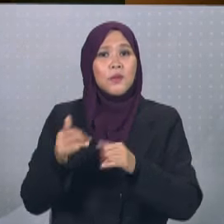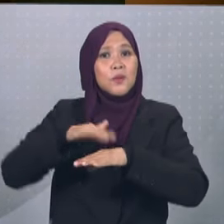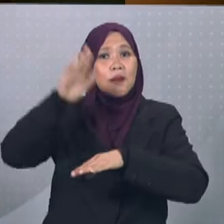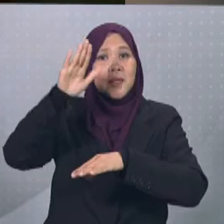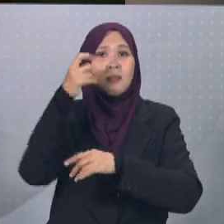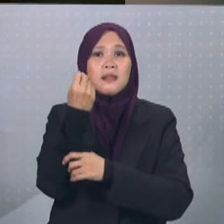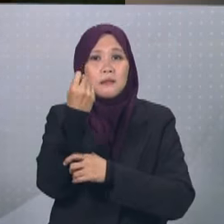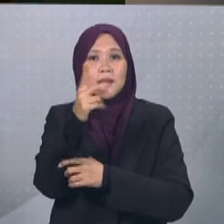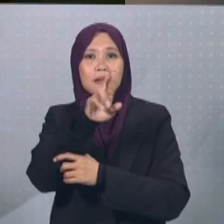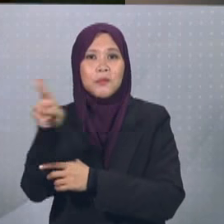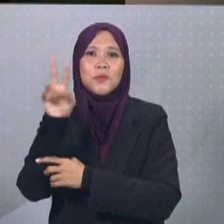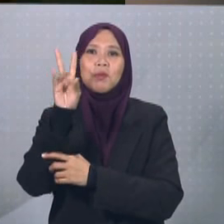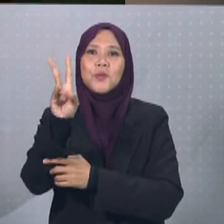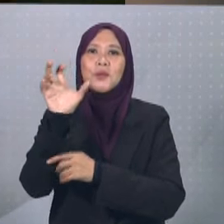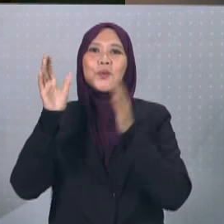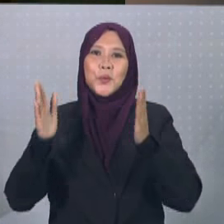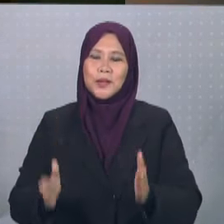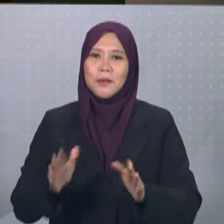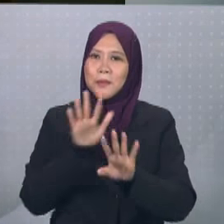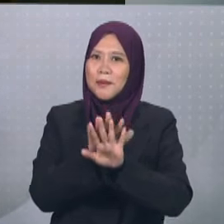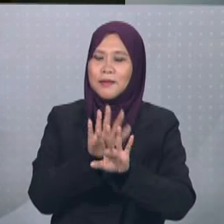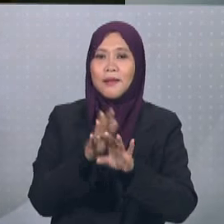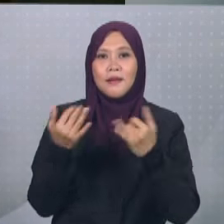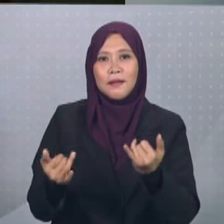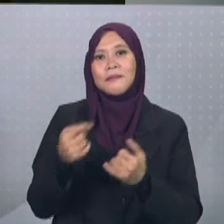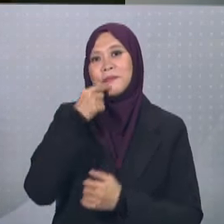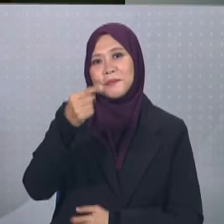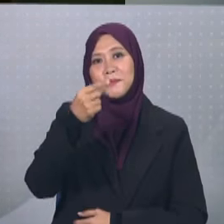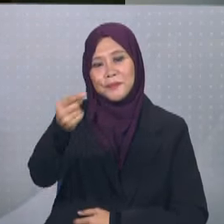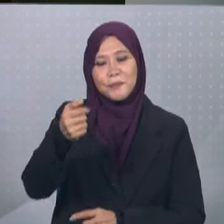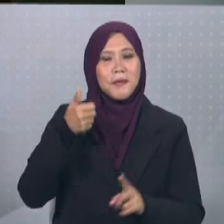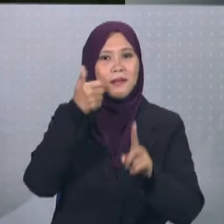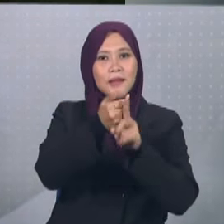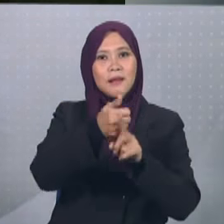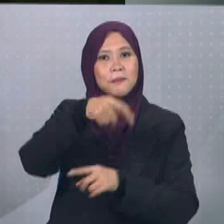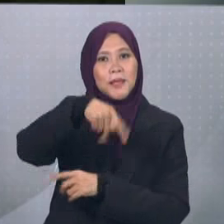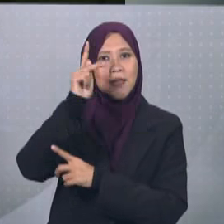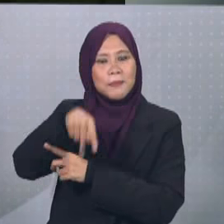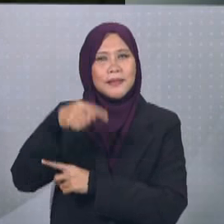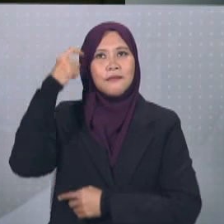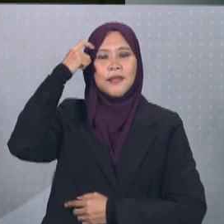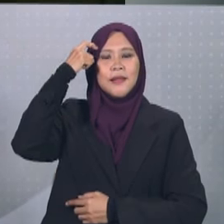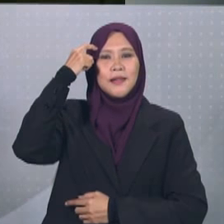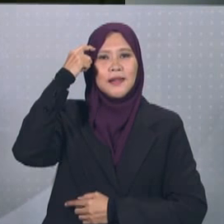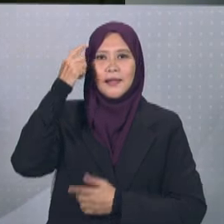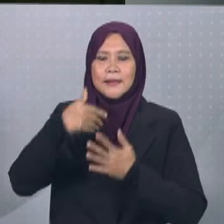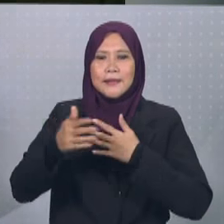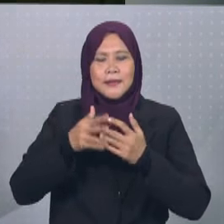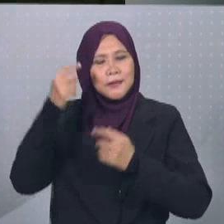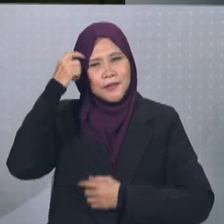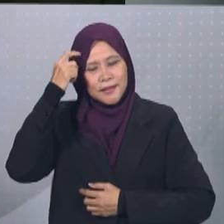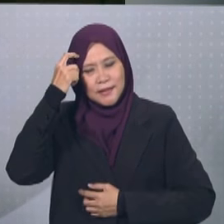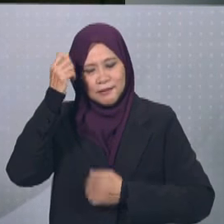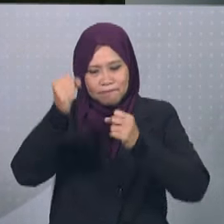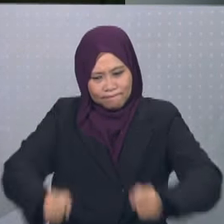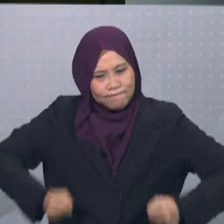angka 11,700 orang, tambah Klein Herrero. Perintah berkurung membuatkan dia berfikir tentang meluncur salji setiap masa.